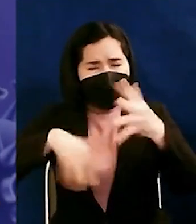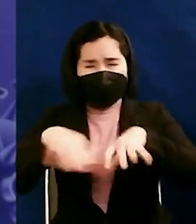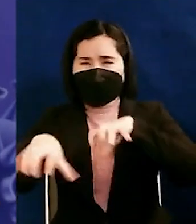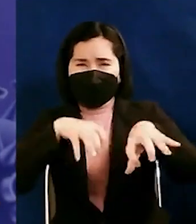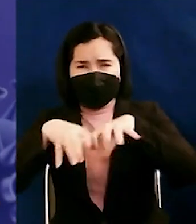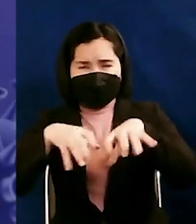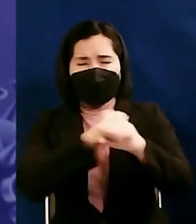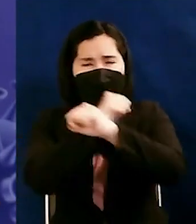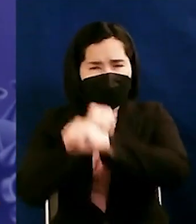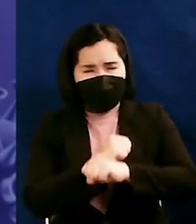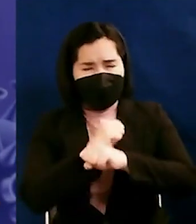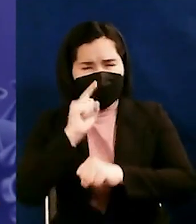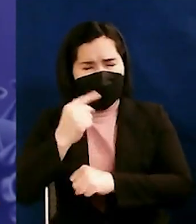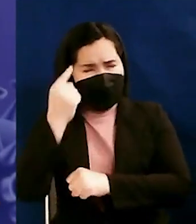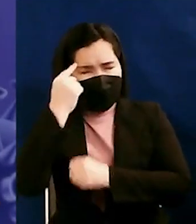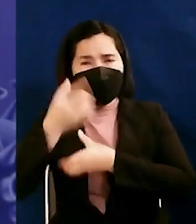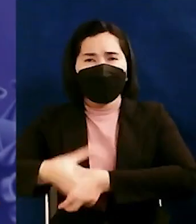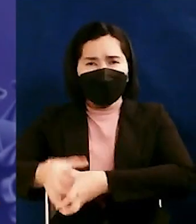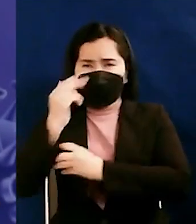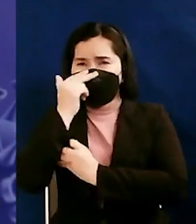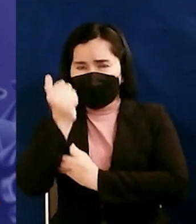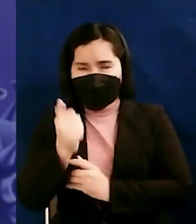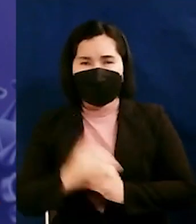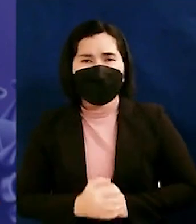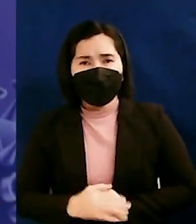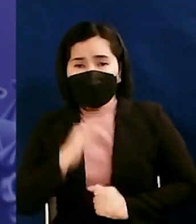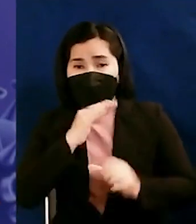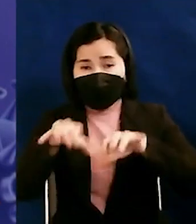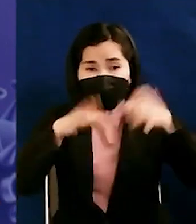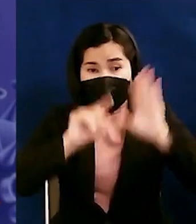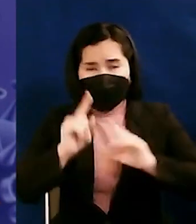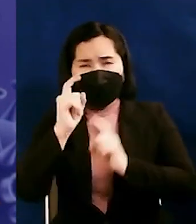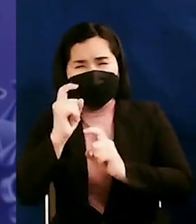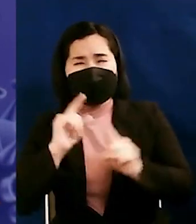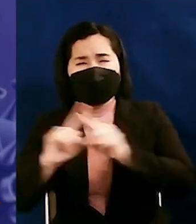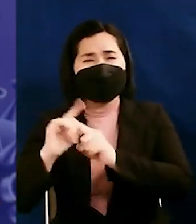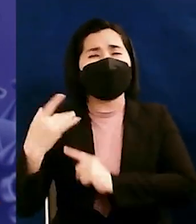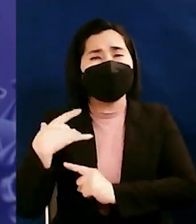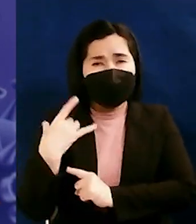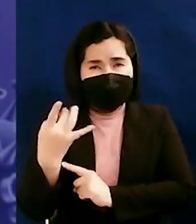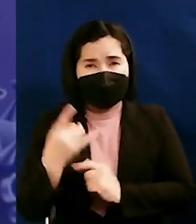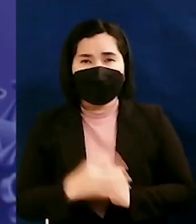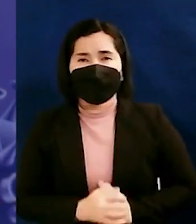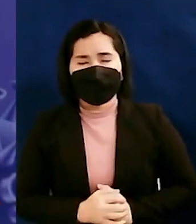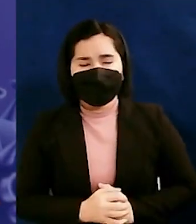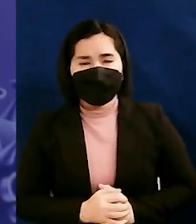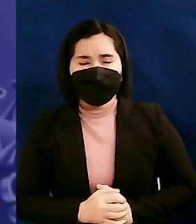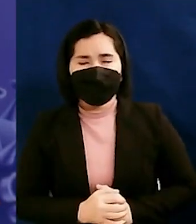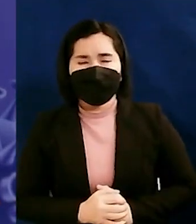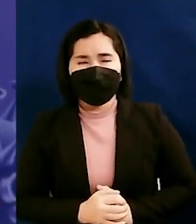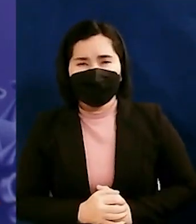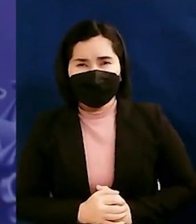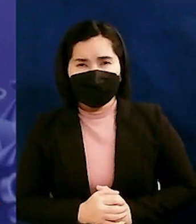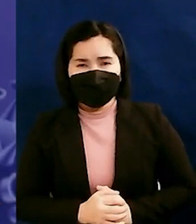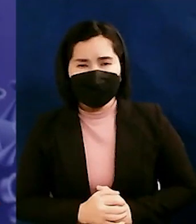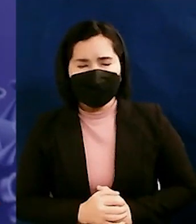ก็ความเสี่ยงต่างๆนะครับแล้วก็ประเมินเรื่องของสินทรัพย์ที่มีความเสี่ยงสูงนะครับแล้วก็จัดการให้